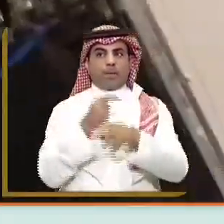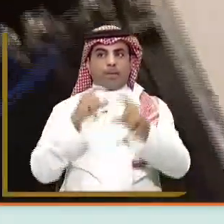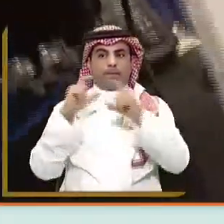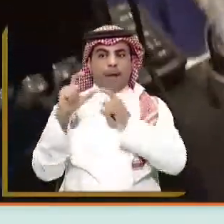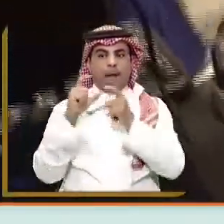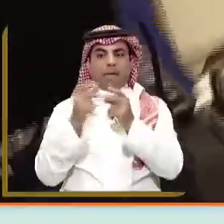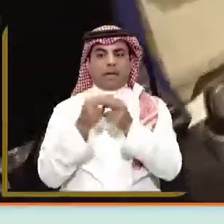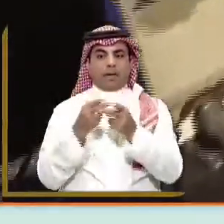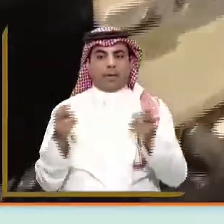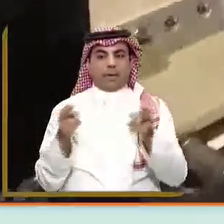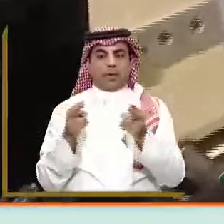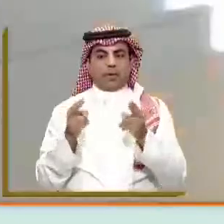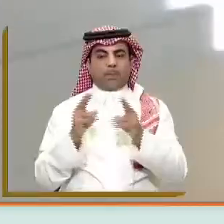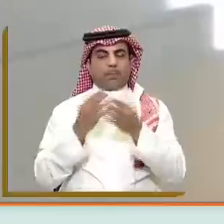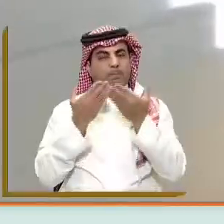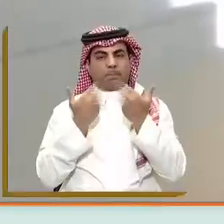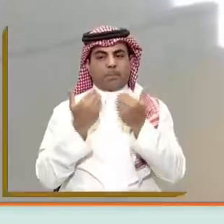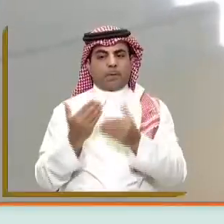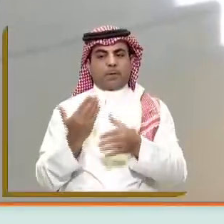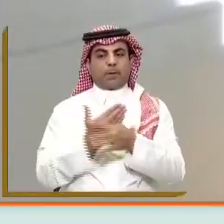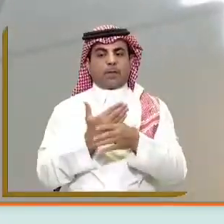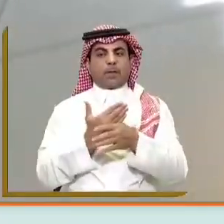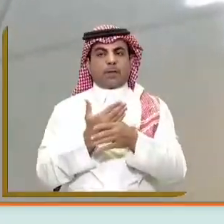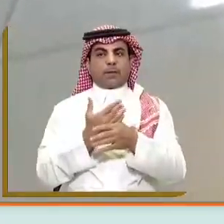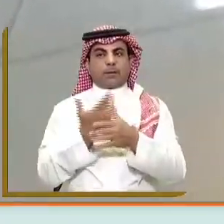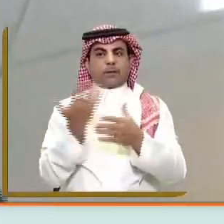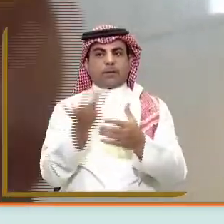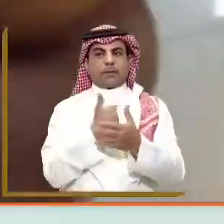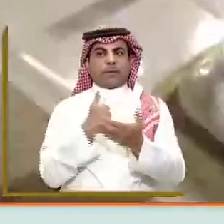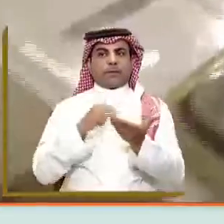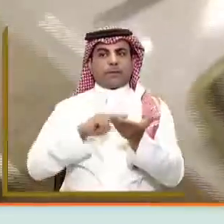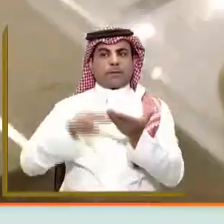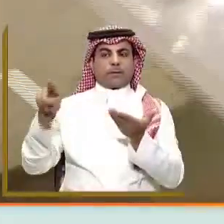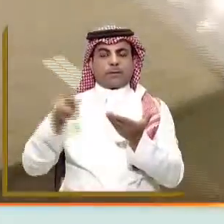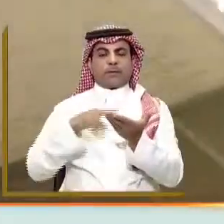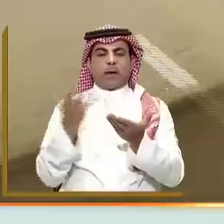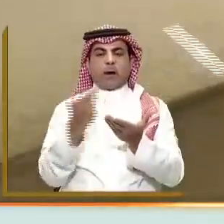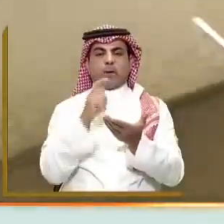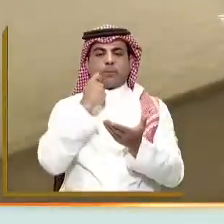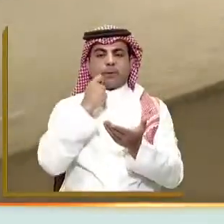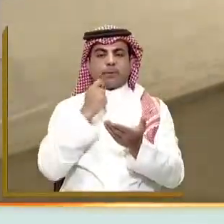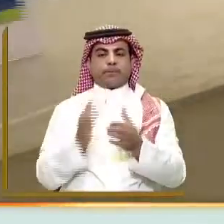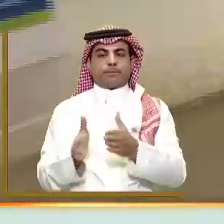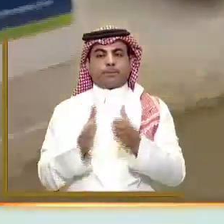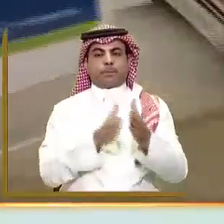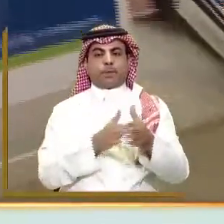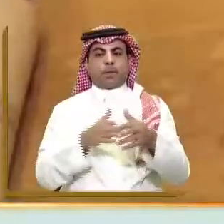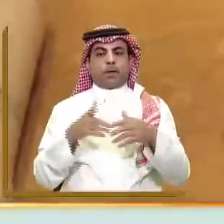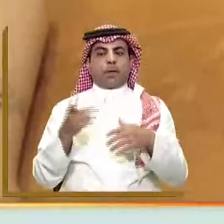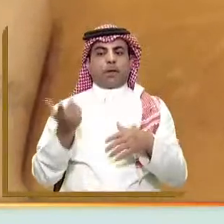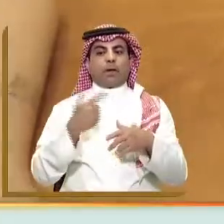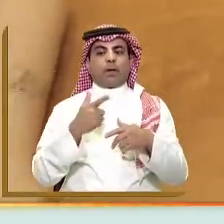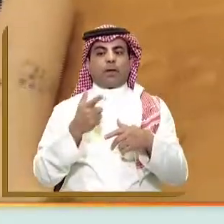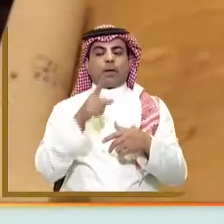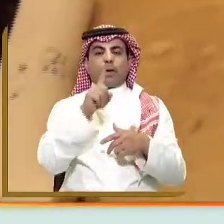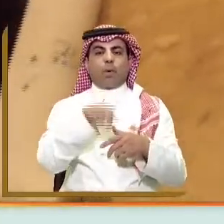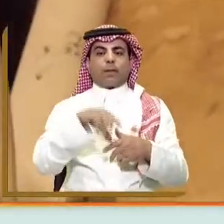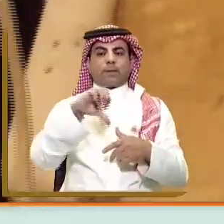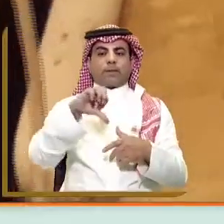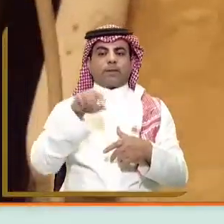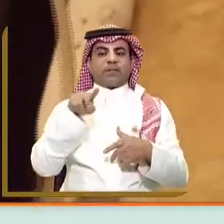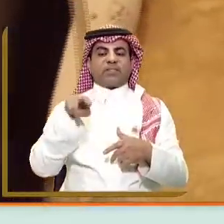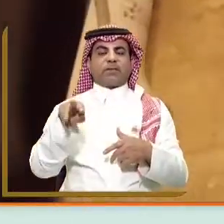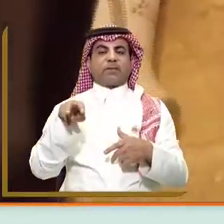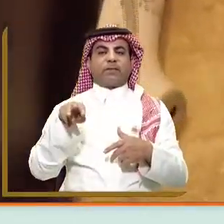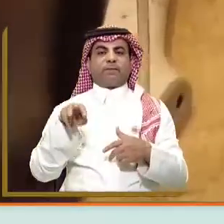الحسابات أو البطاقات البنكية أو أرقام التحقق الخاصة بالعميل، وبينت أن الرقم الموحد لوزارة التجارة